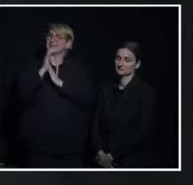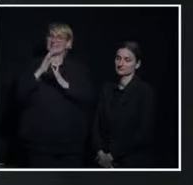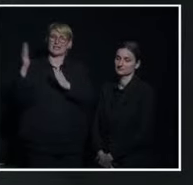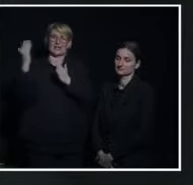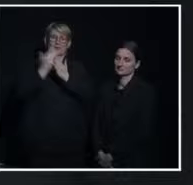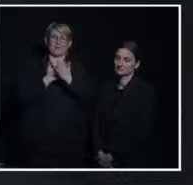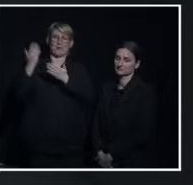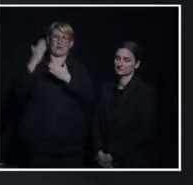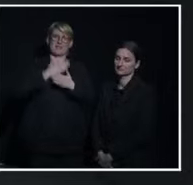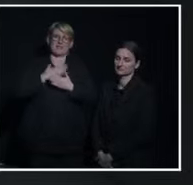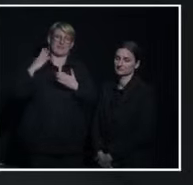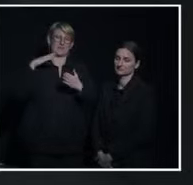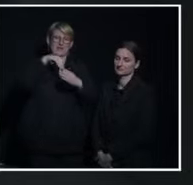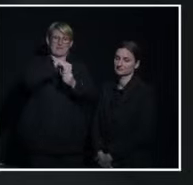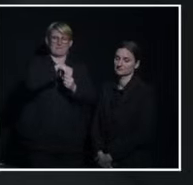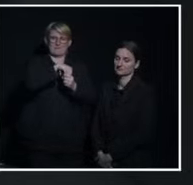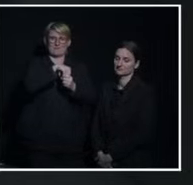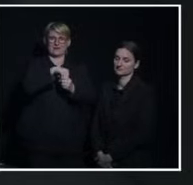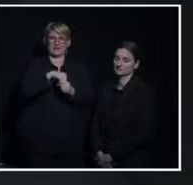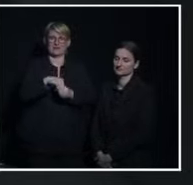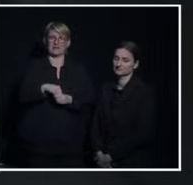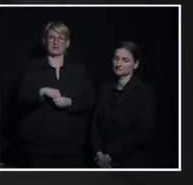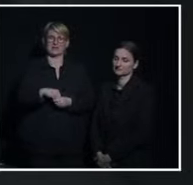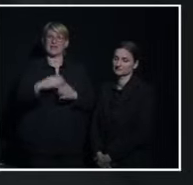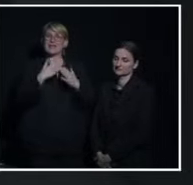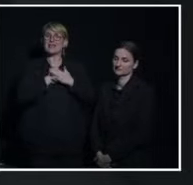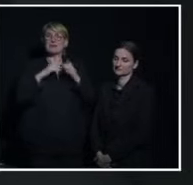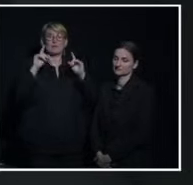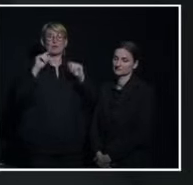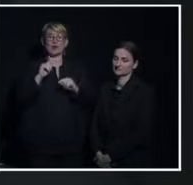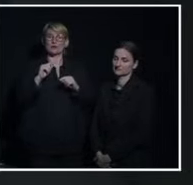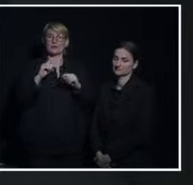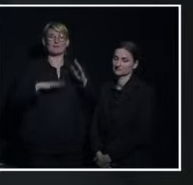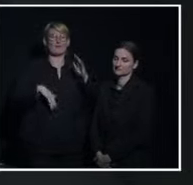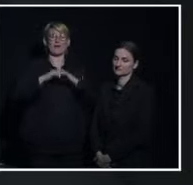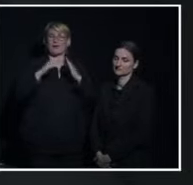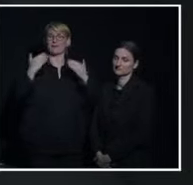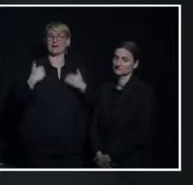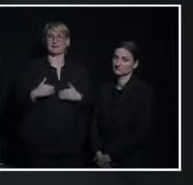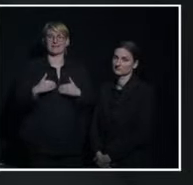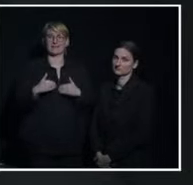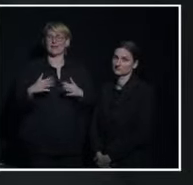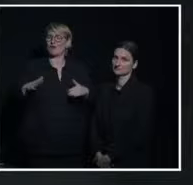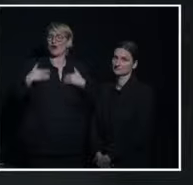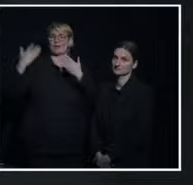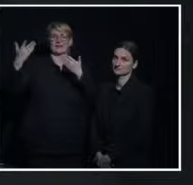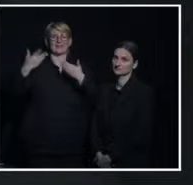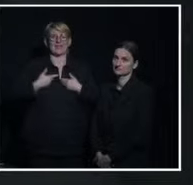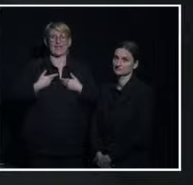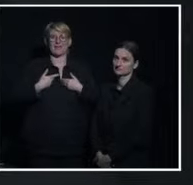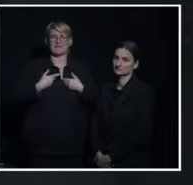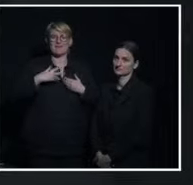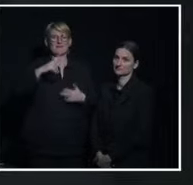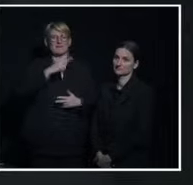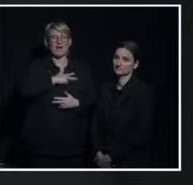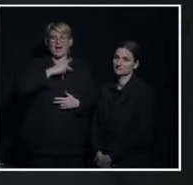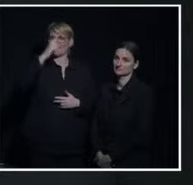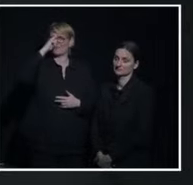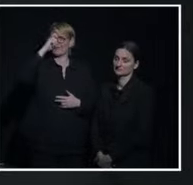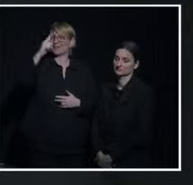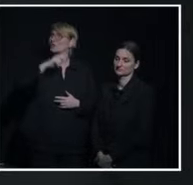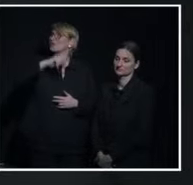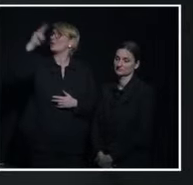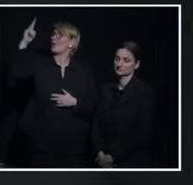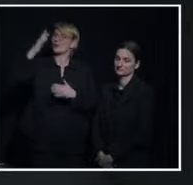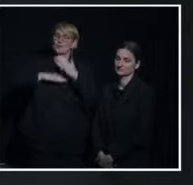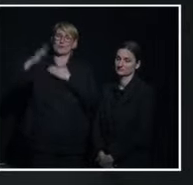geschrieben. Die Liebe ist Vollkommenheit. Sie gibt uns Freude. Sie ist Weisheit und Wahrheit, denn sie kommt von Gottes Güte und